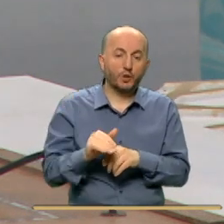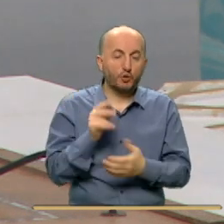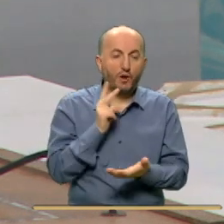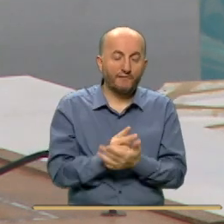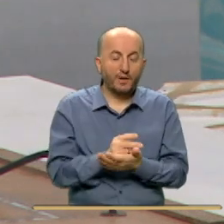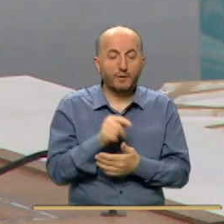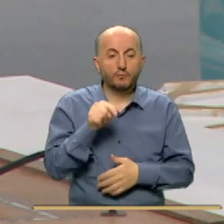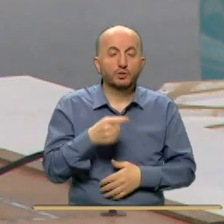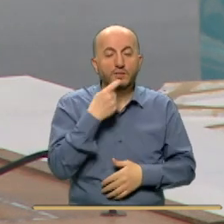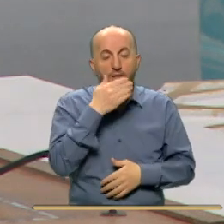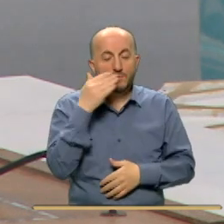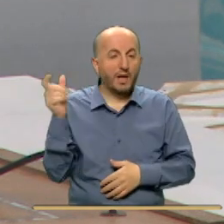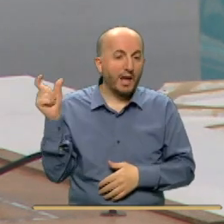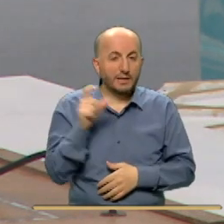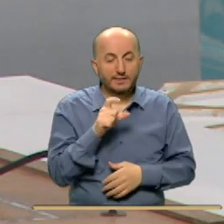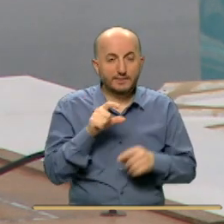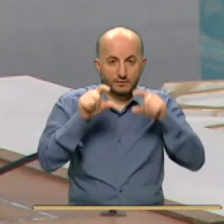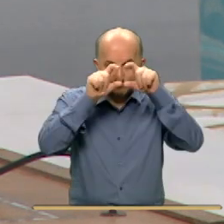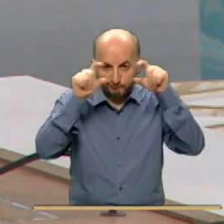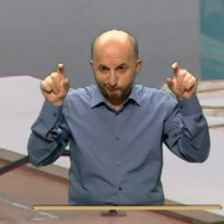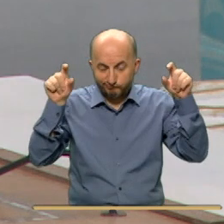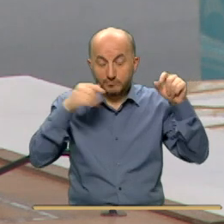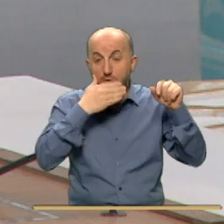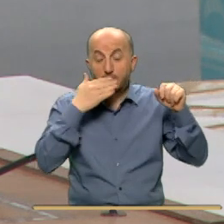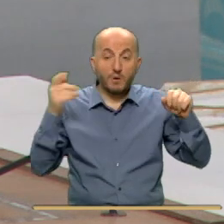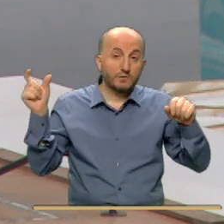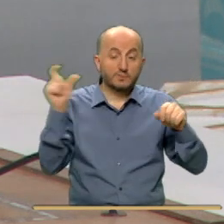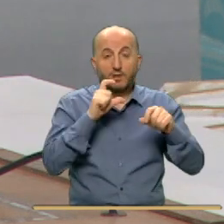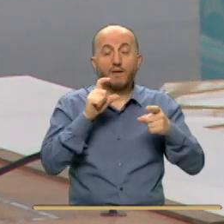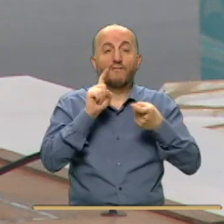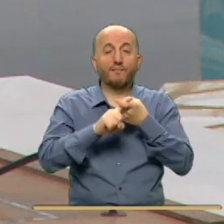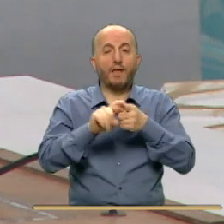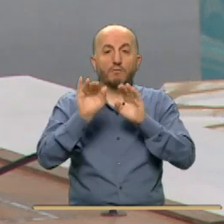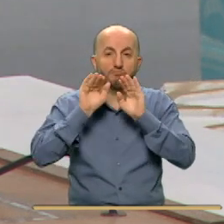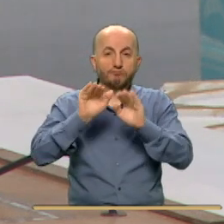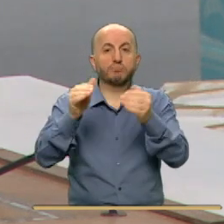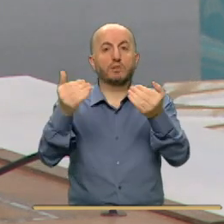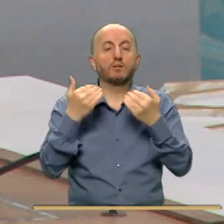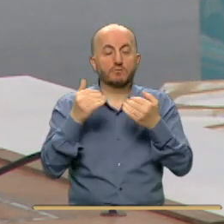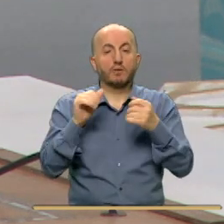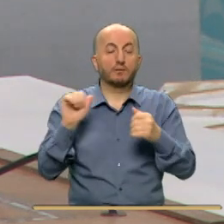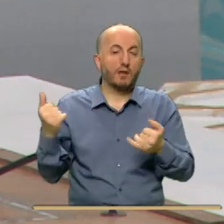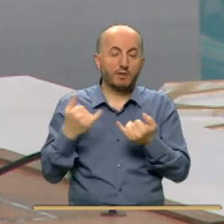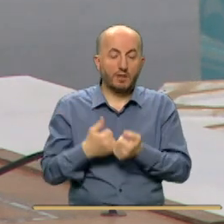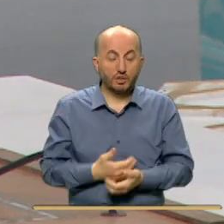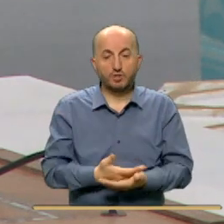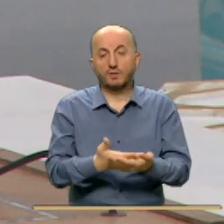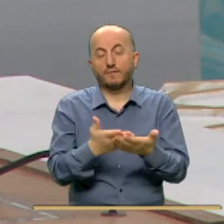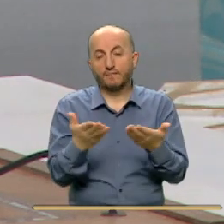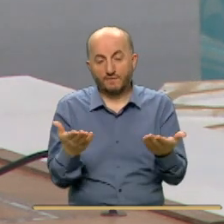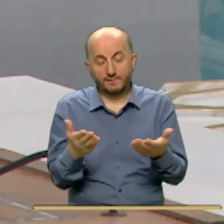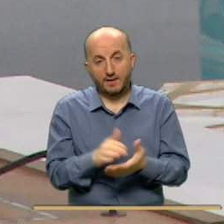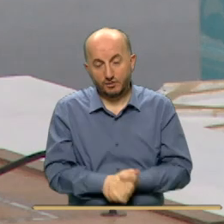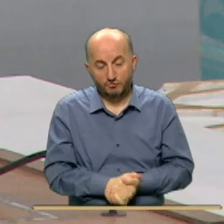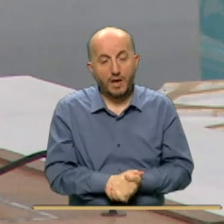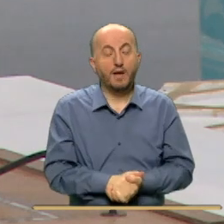Ramazan temamız Diyanet İşleri Başkanlığı olarak Ramazan ve dayanışmadır değerli kardeşler. Ramazan